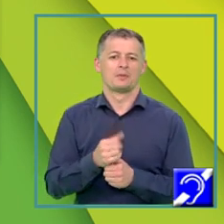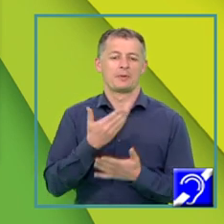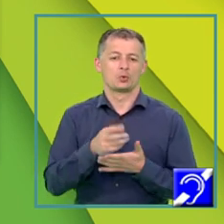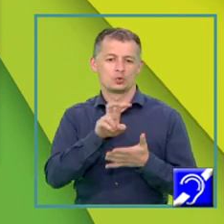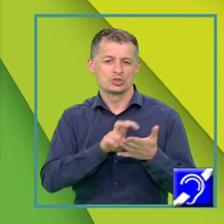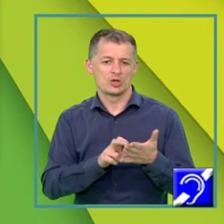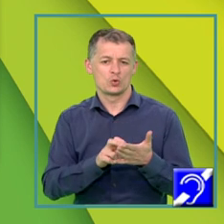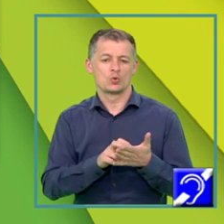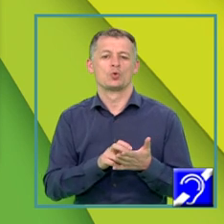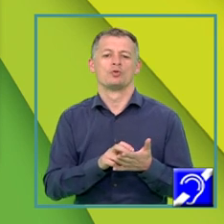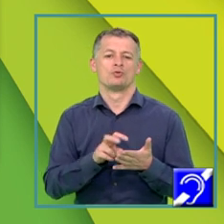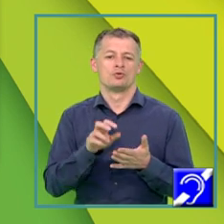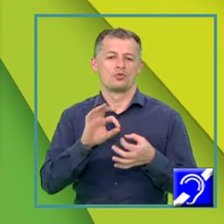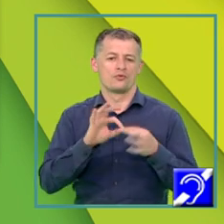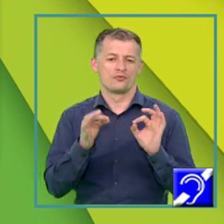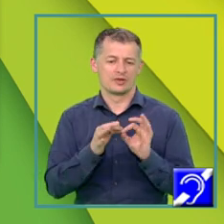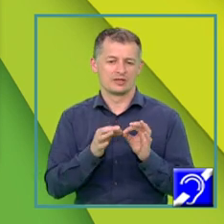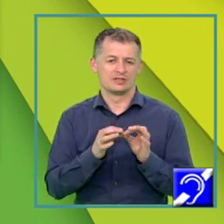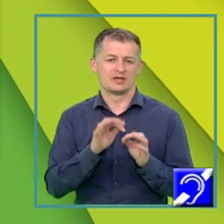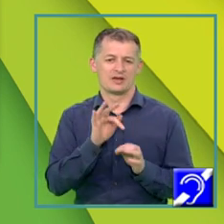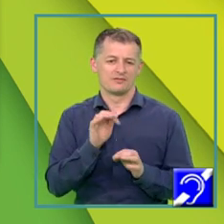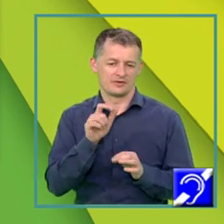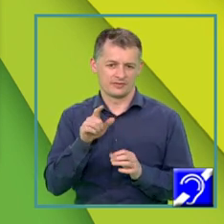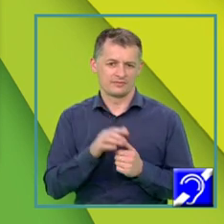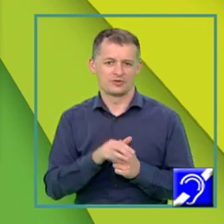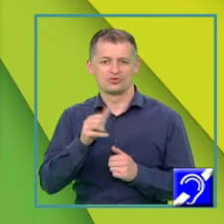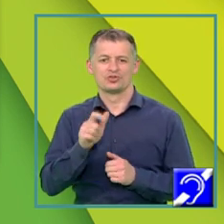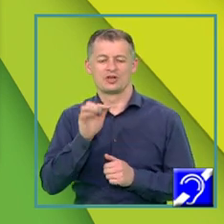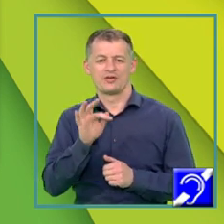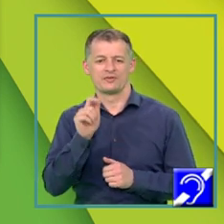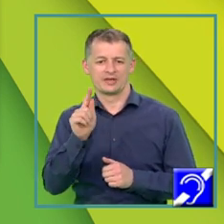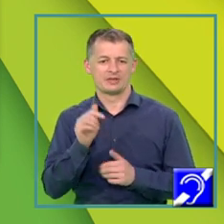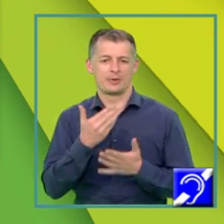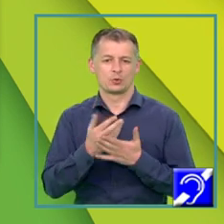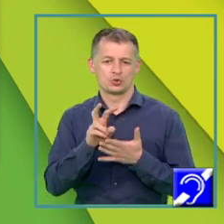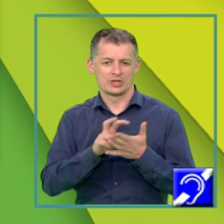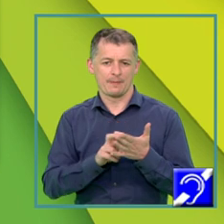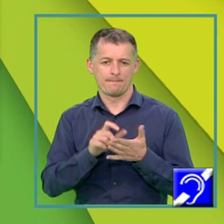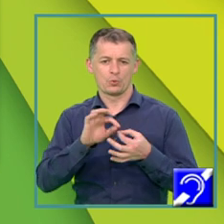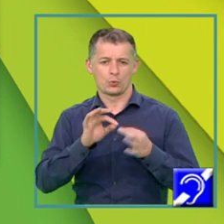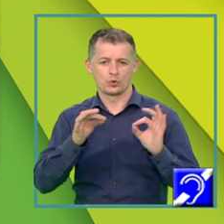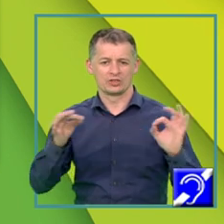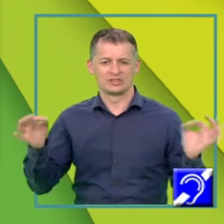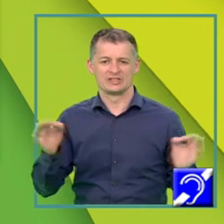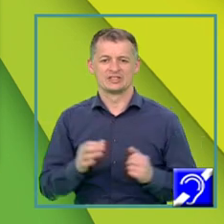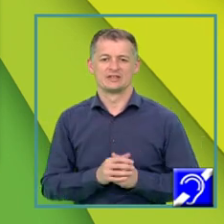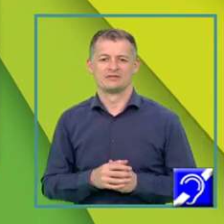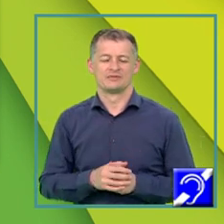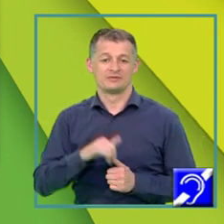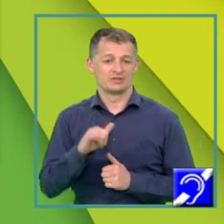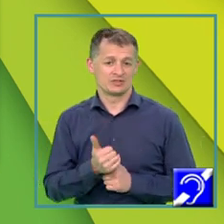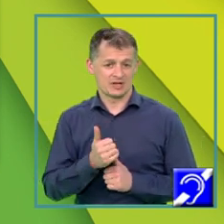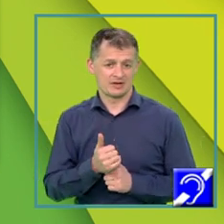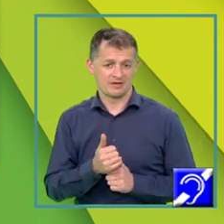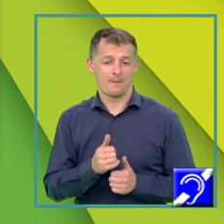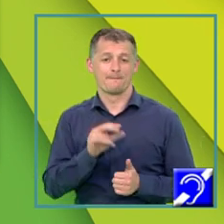cuvânt fgets pentru citirea unei propoziții și e frânt peste pentru